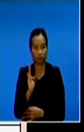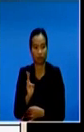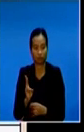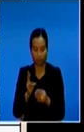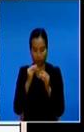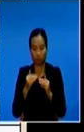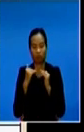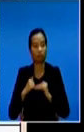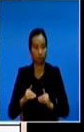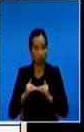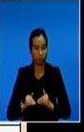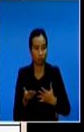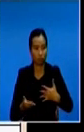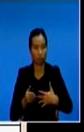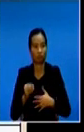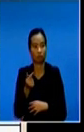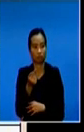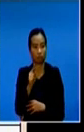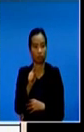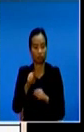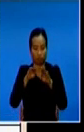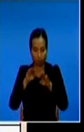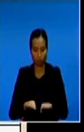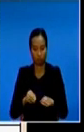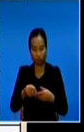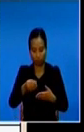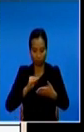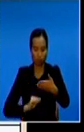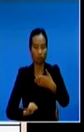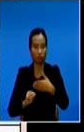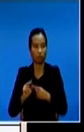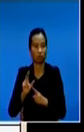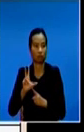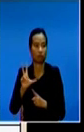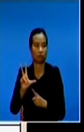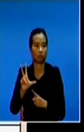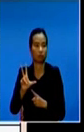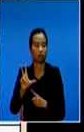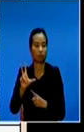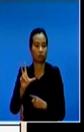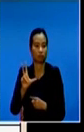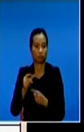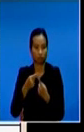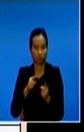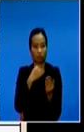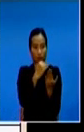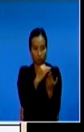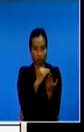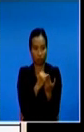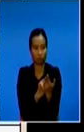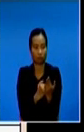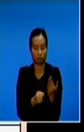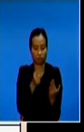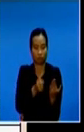11ลดลงมาเหลือเป็นลำดับ13ท่านจะเห็นภาพนี้แต่ในบัญชีจริงที่ผมบอกว่าที่ผ